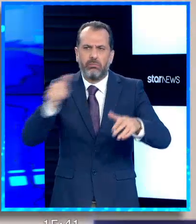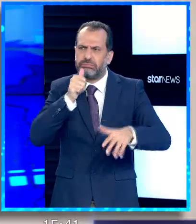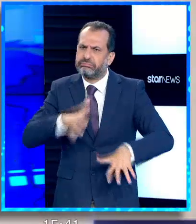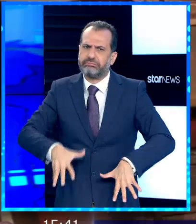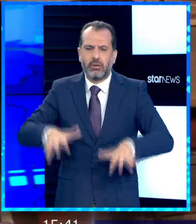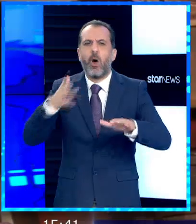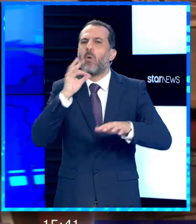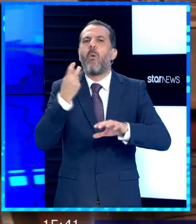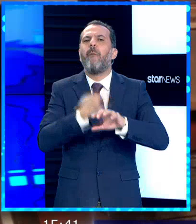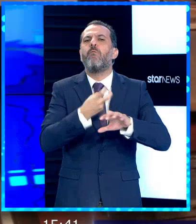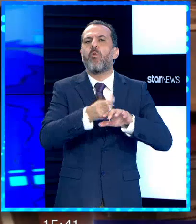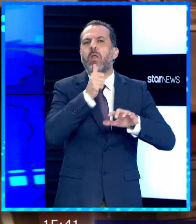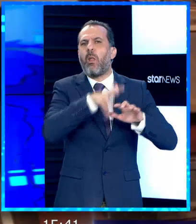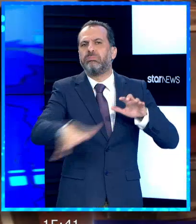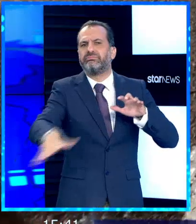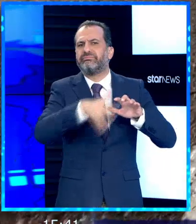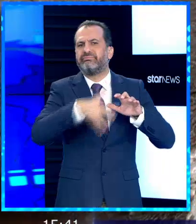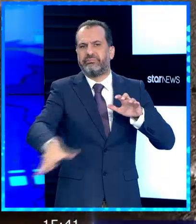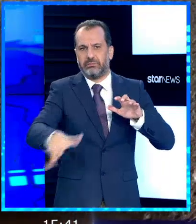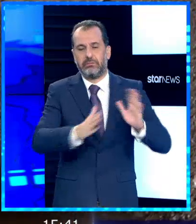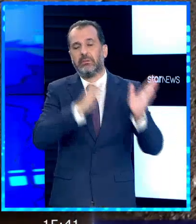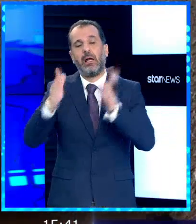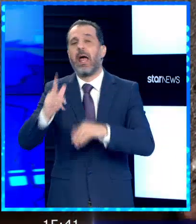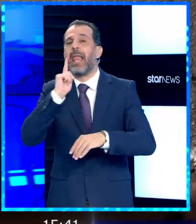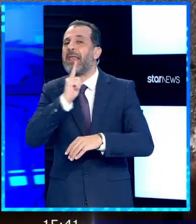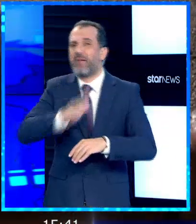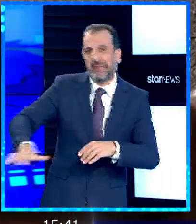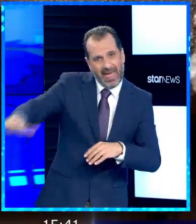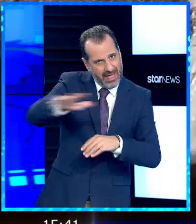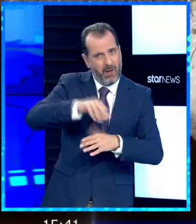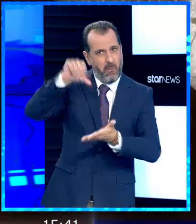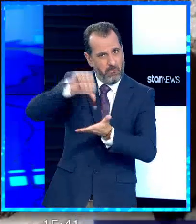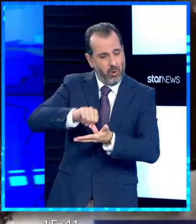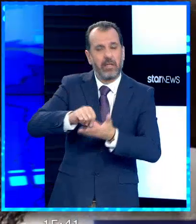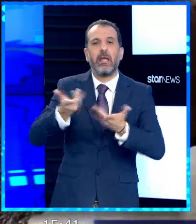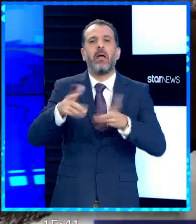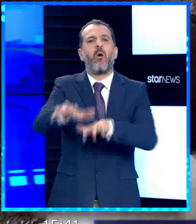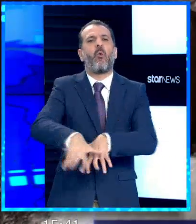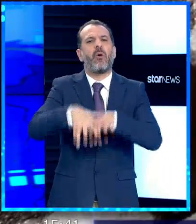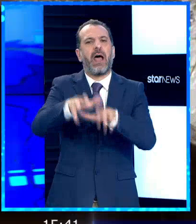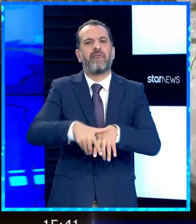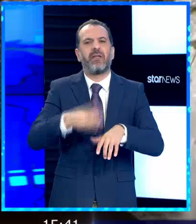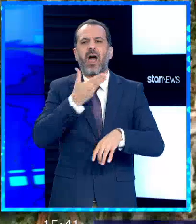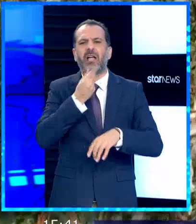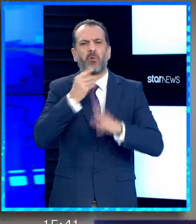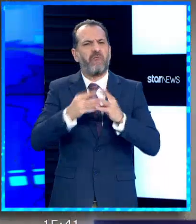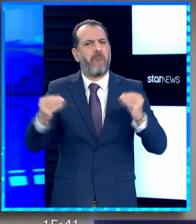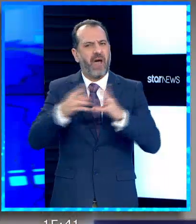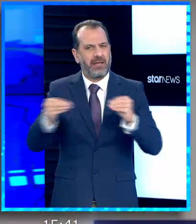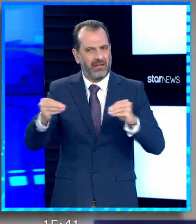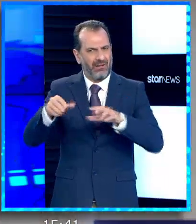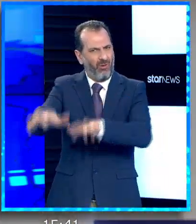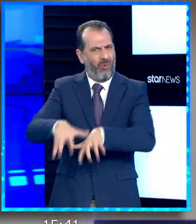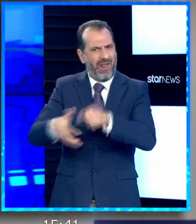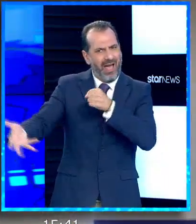το βουνό προκάλεσε σοβαρές ζημιές. Στη Λιβαδιά το Χαλάζι ισοπαίδωσε καλλιέργειες βαμβακιού. Αντιμέτωποι με τη νέα